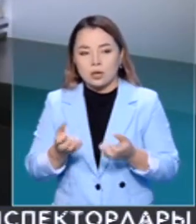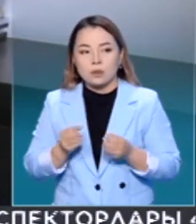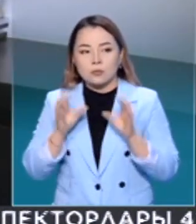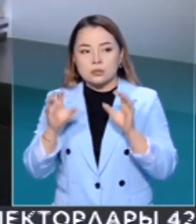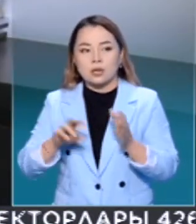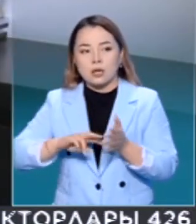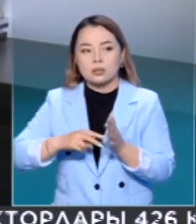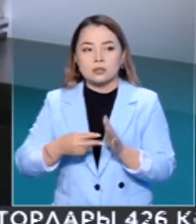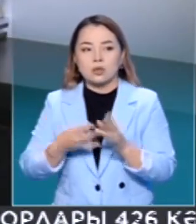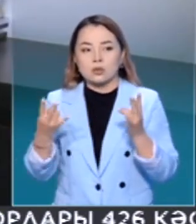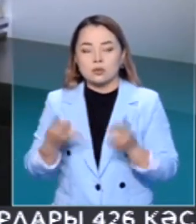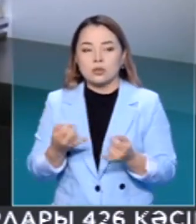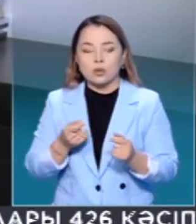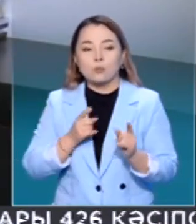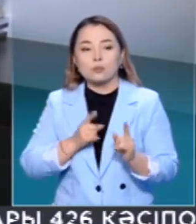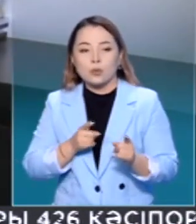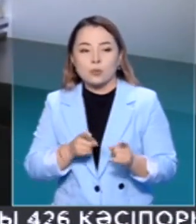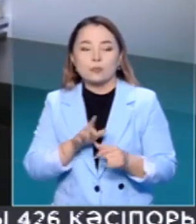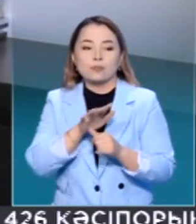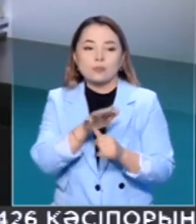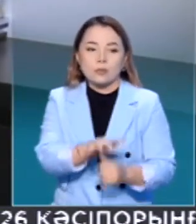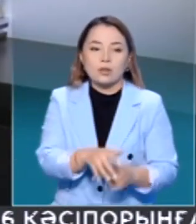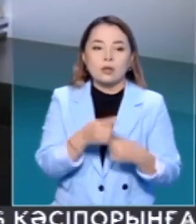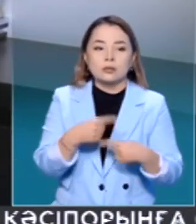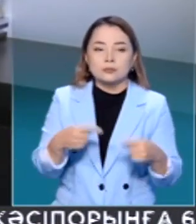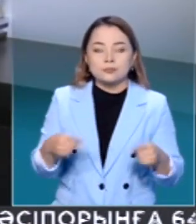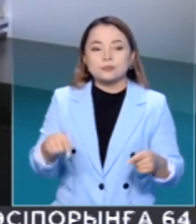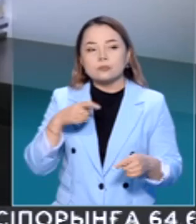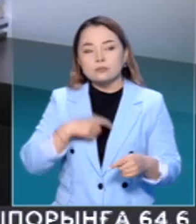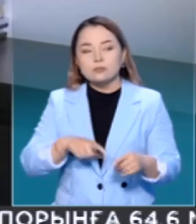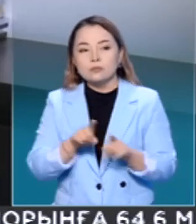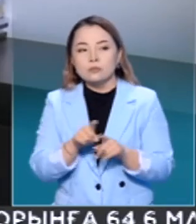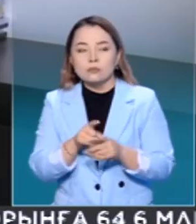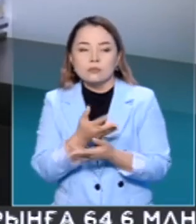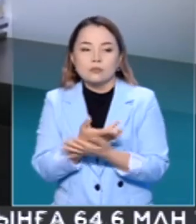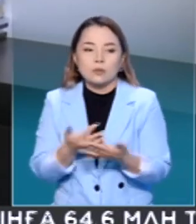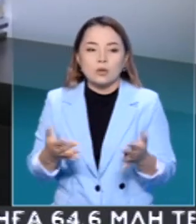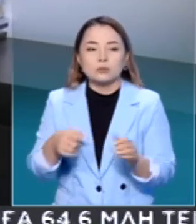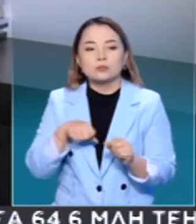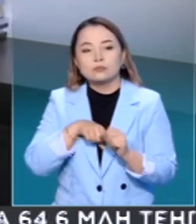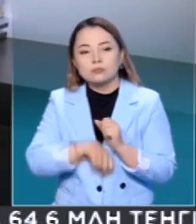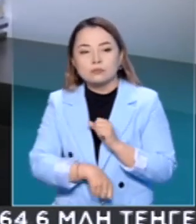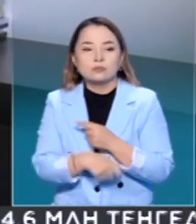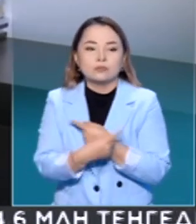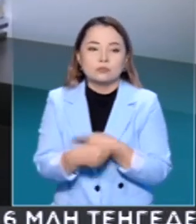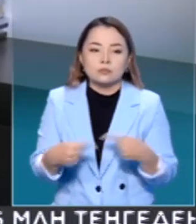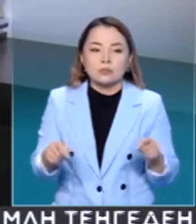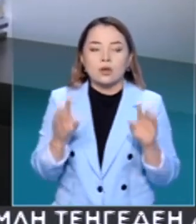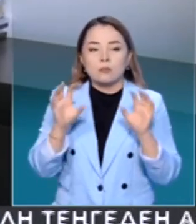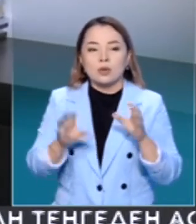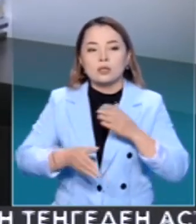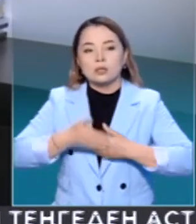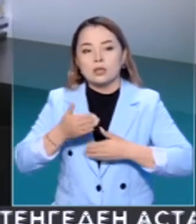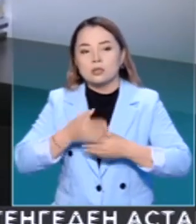Қазір ғаламторда қоқан-лоқы көрсеткендер расизм, ксенофобия, сексуалдық сипаттағы зорлық-зомбылық баптар бойынша